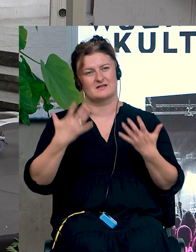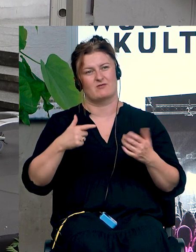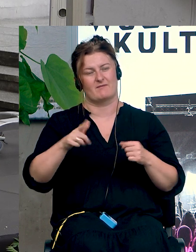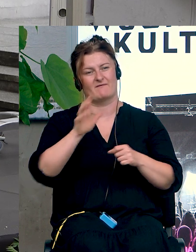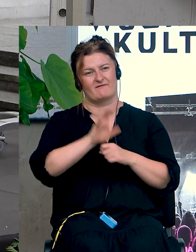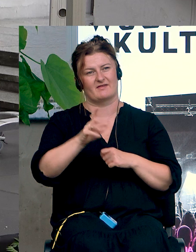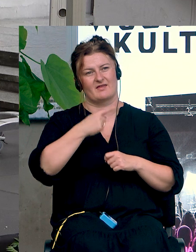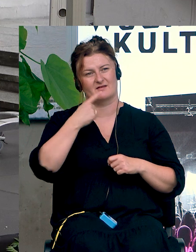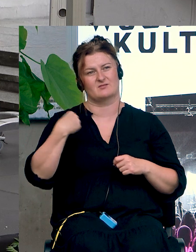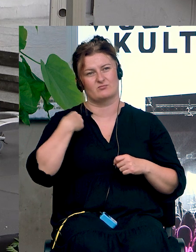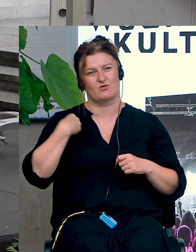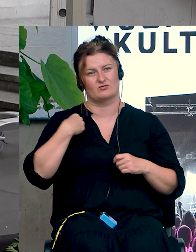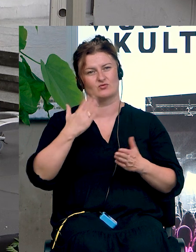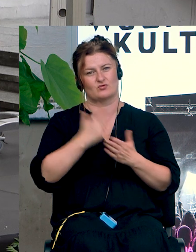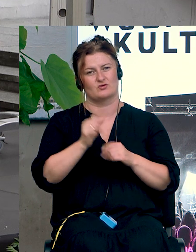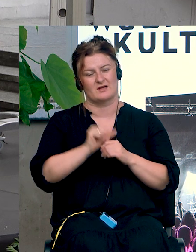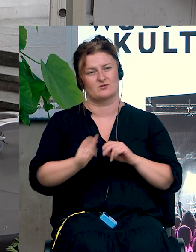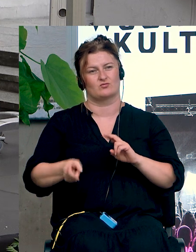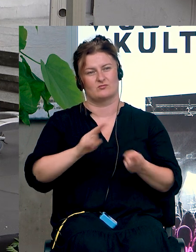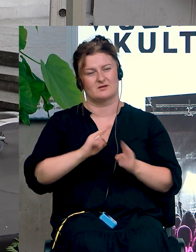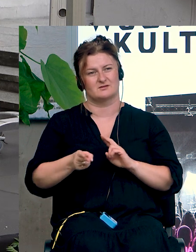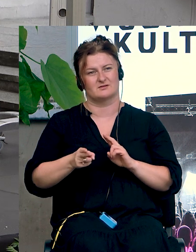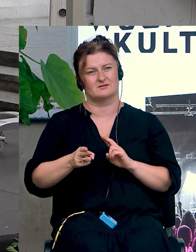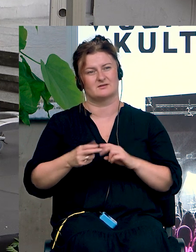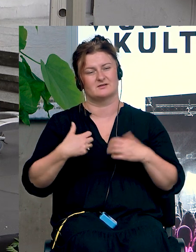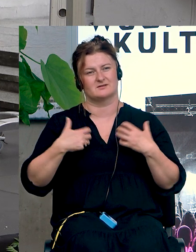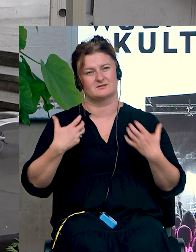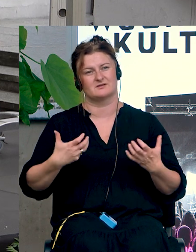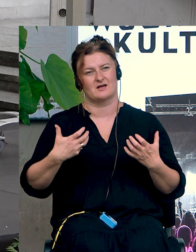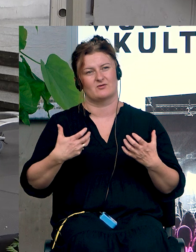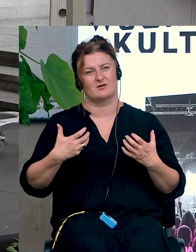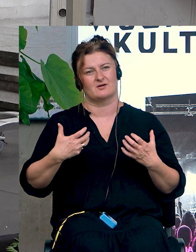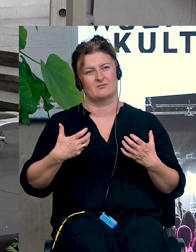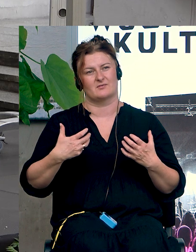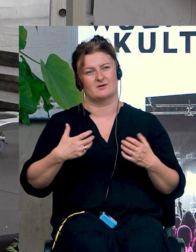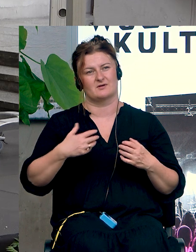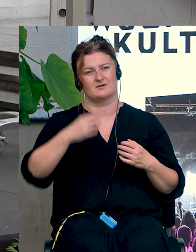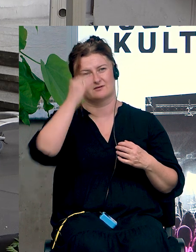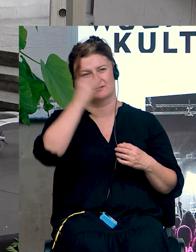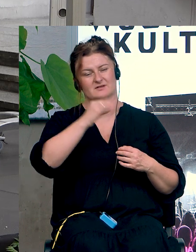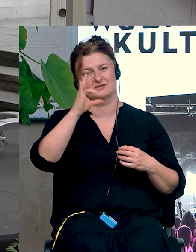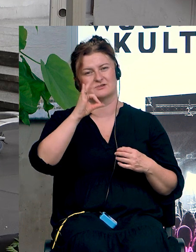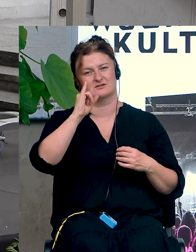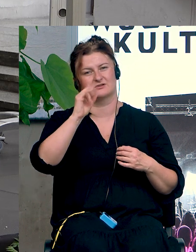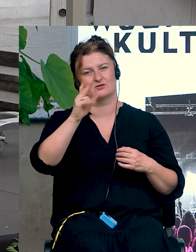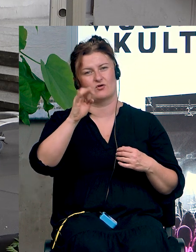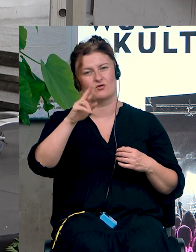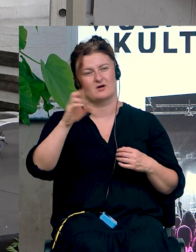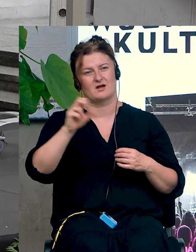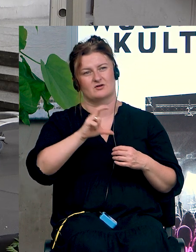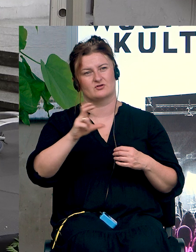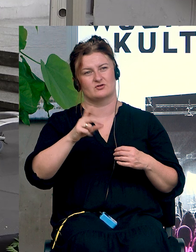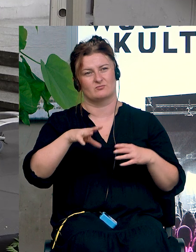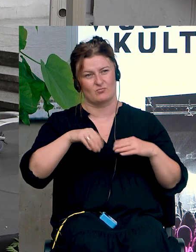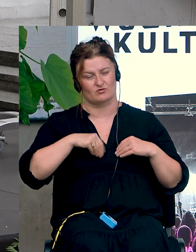переклад. І звернутися до пана Сікорського, чи можливо це зробити якимось чином. Тобто переклад